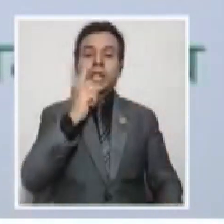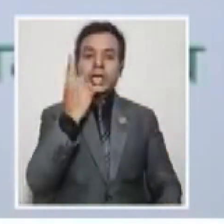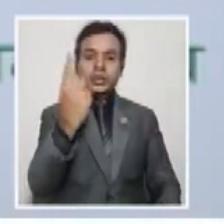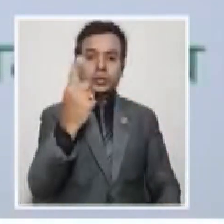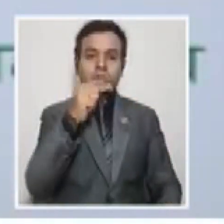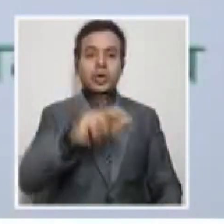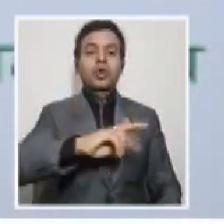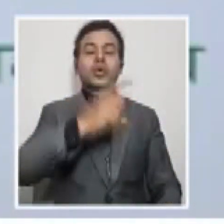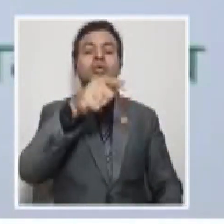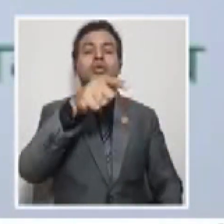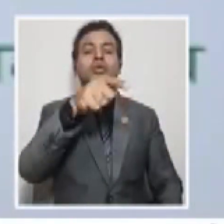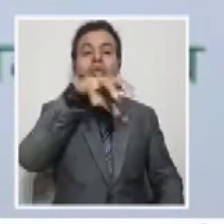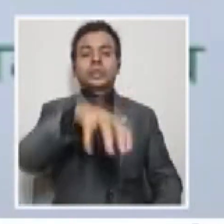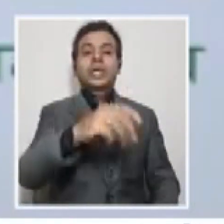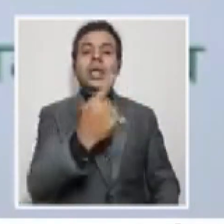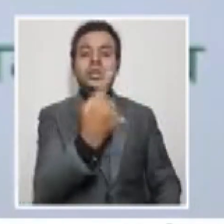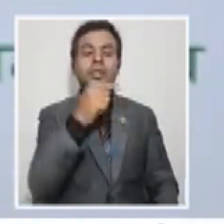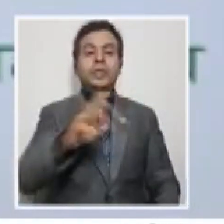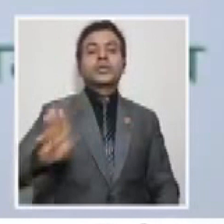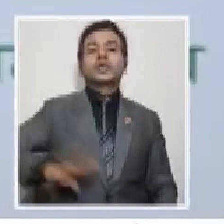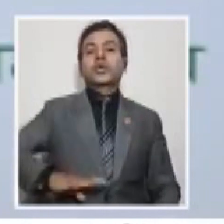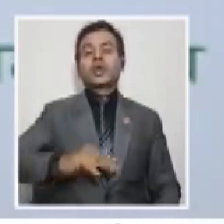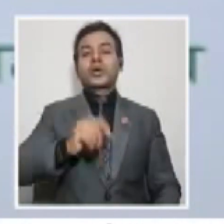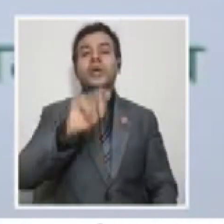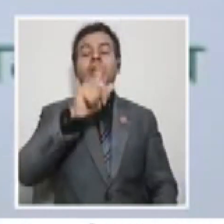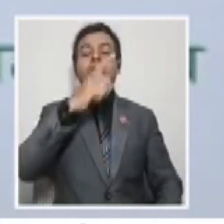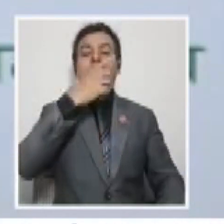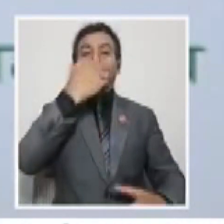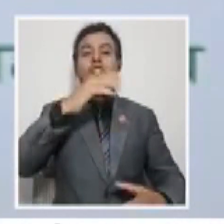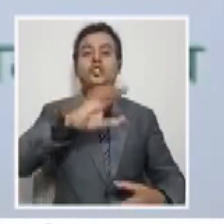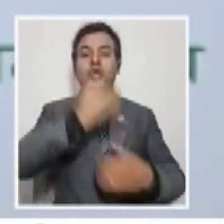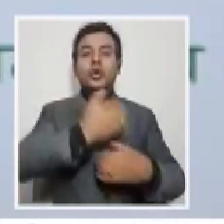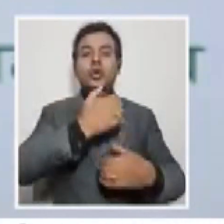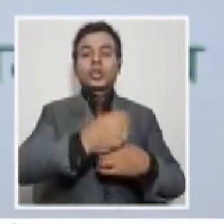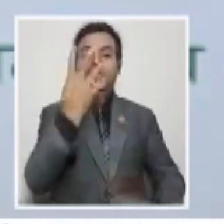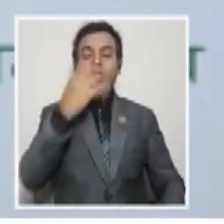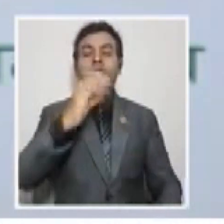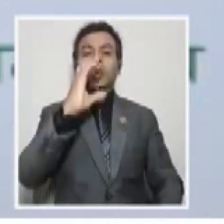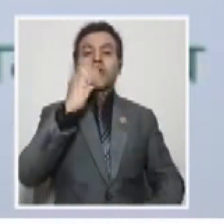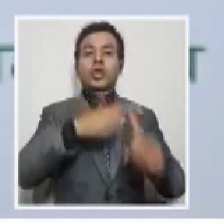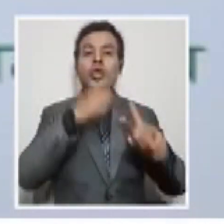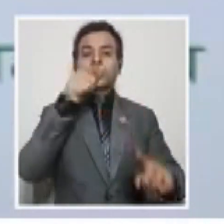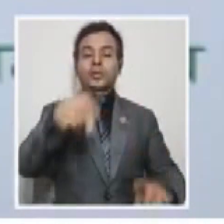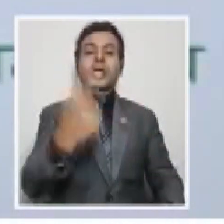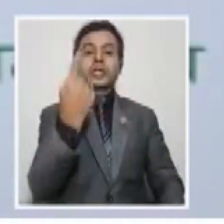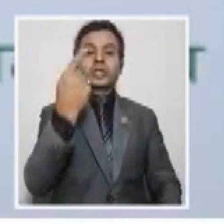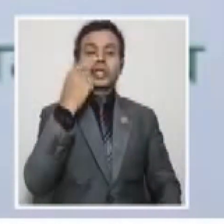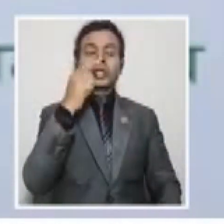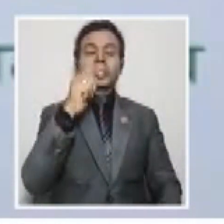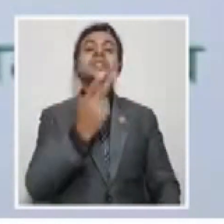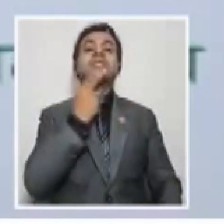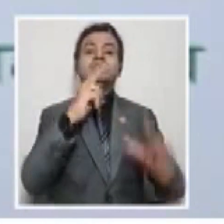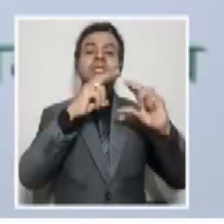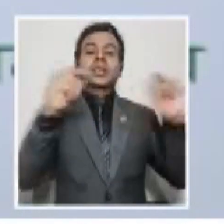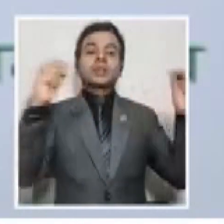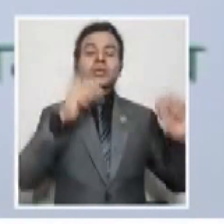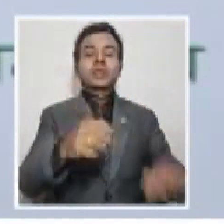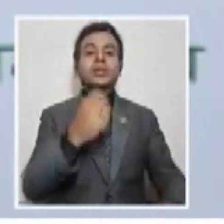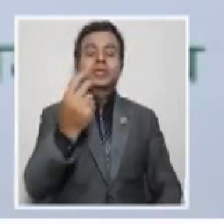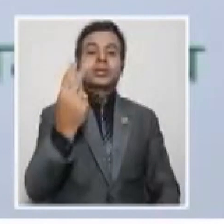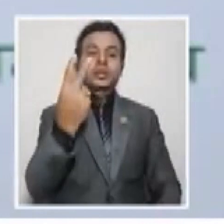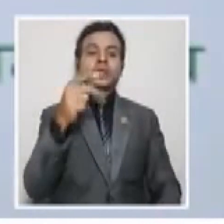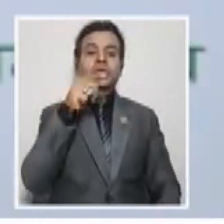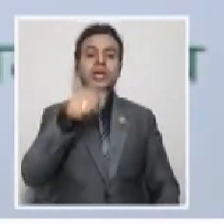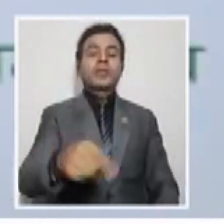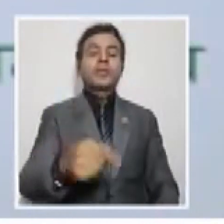4 জন, কক্সবাজারে 1 জন এবং চাঁদপুরে 3 জন, ময়মনসিংহ শহরে 1 জন, সিলেট ডিভিশনে সিলেট সিটি কর্পোরেশনে 1 জন এবং